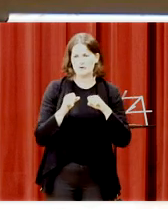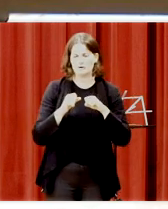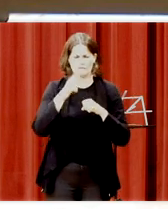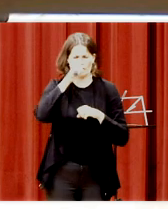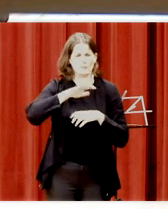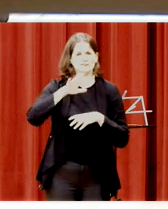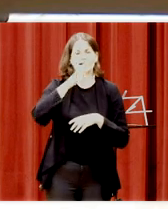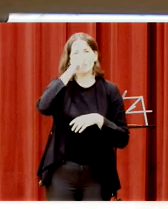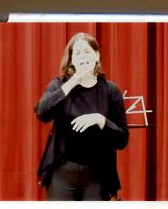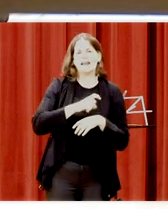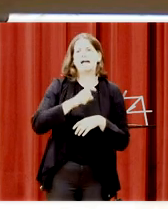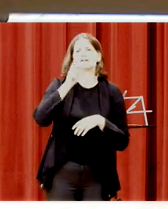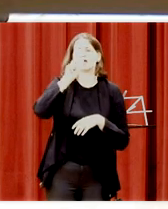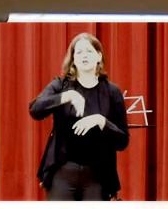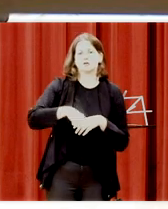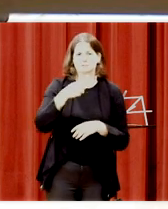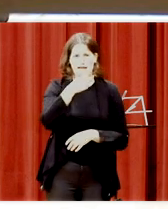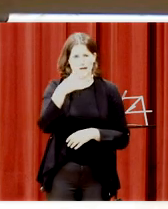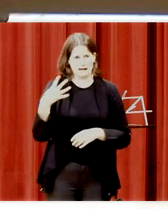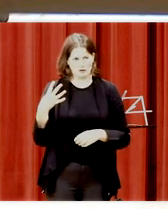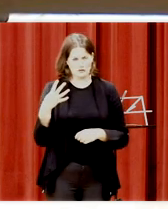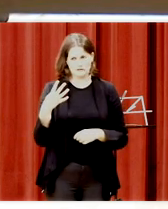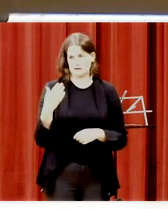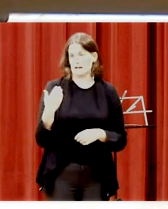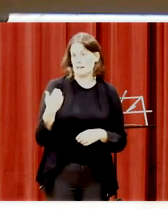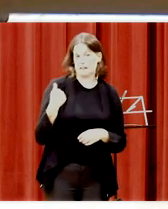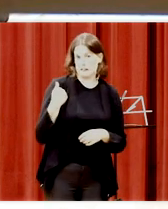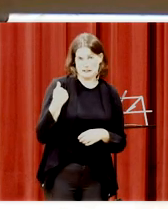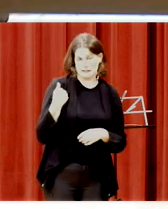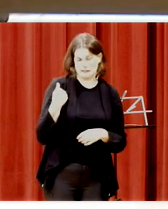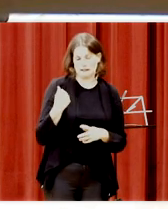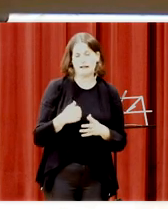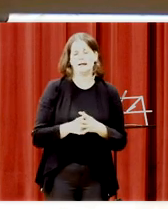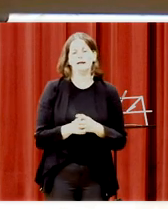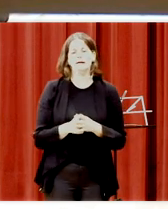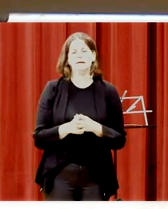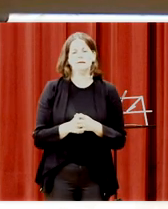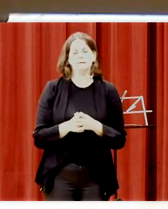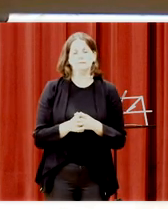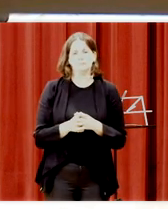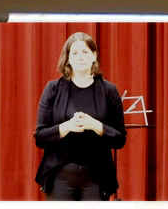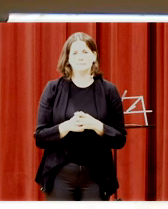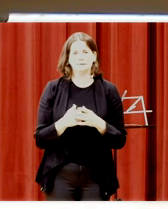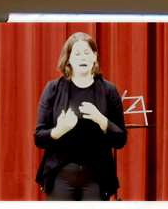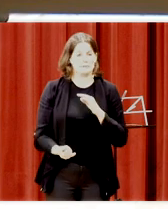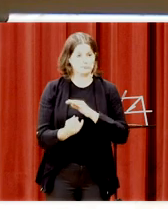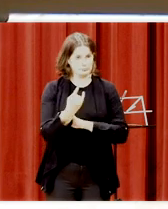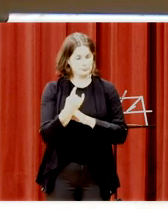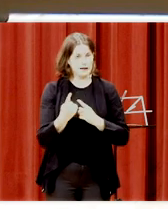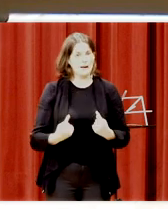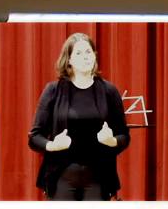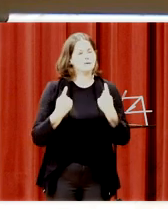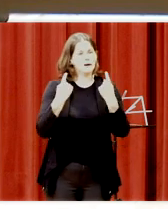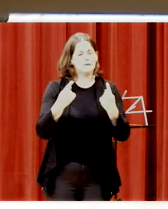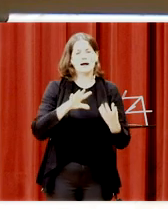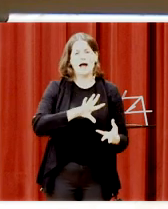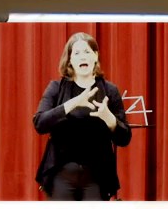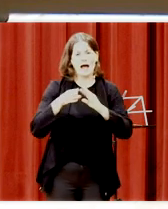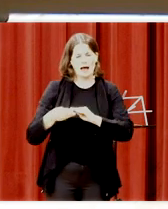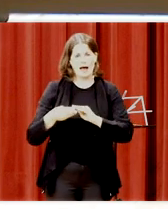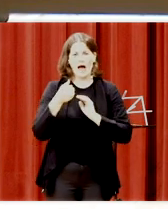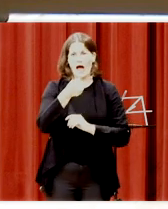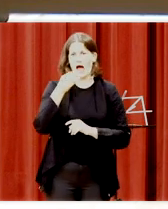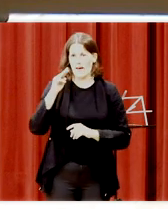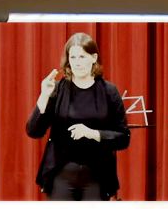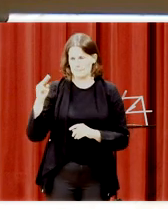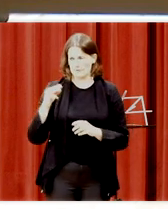apareix la primera aplicació que d'alguna manera passa el test de Turing. La primera vegada que una màquina interacciona amb un humà i